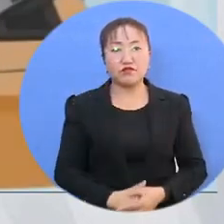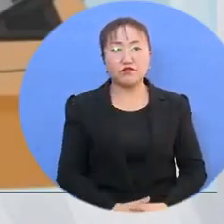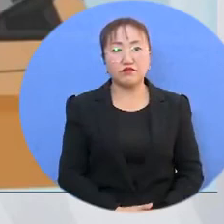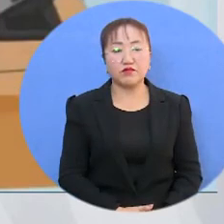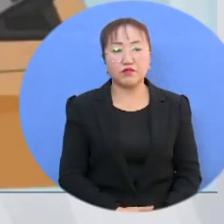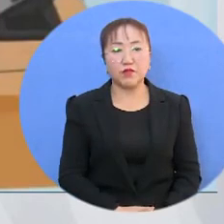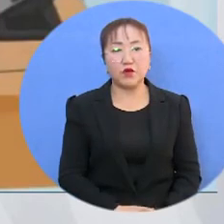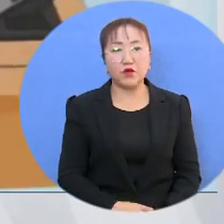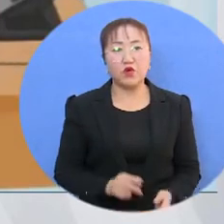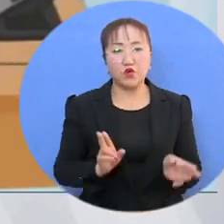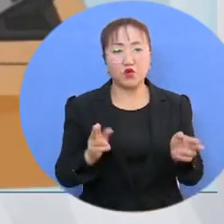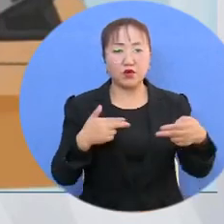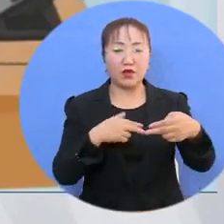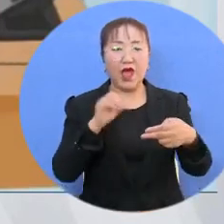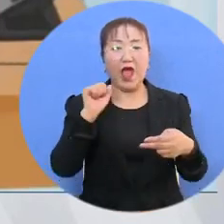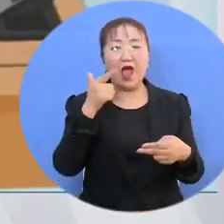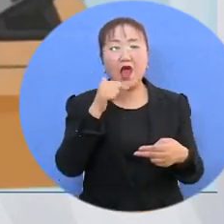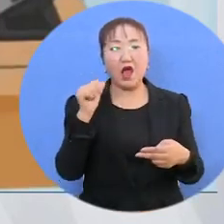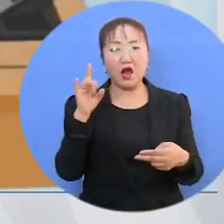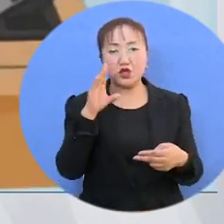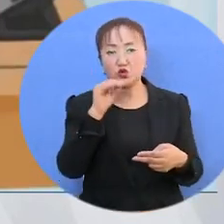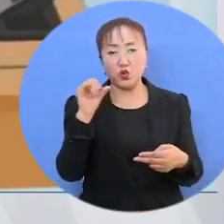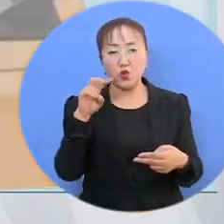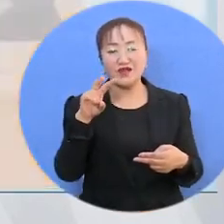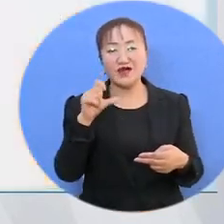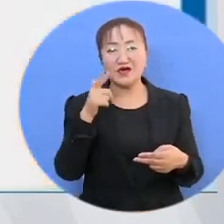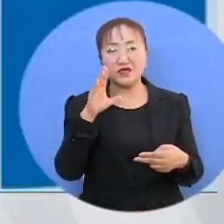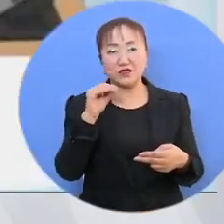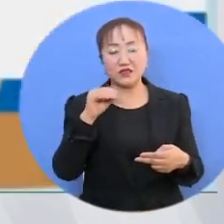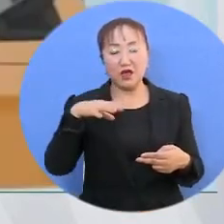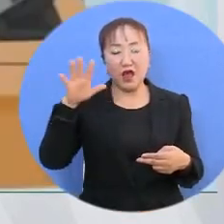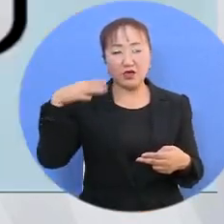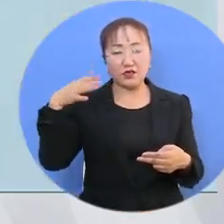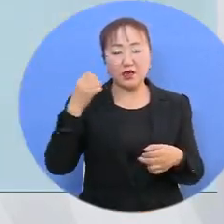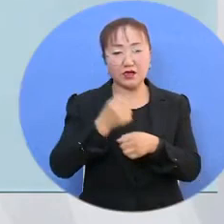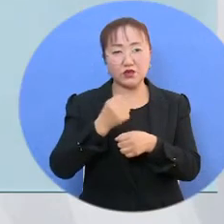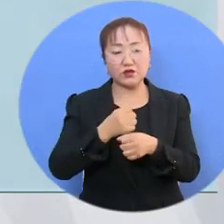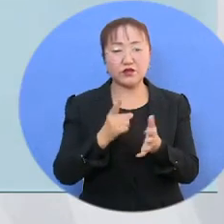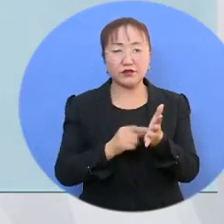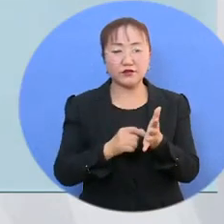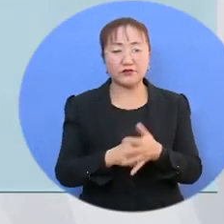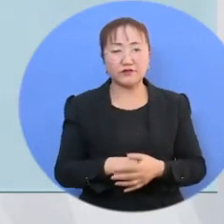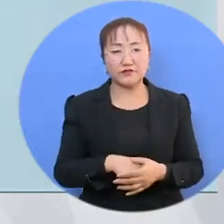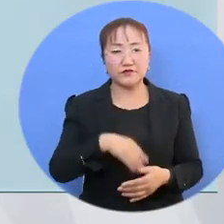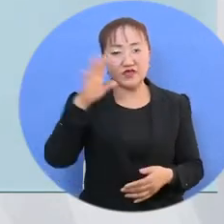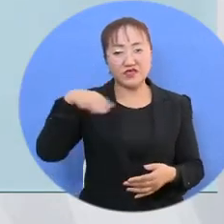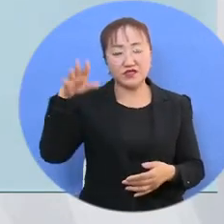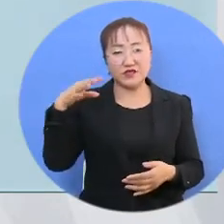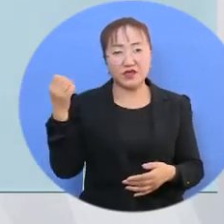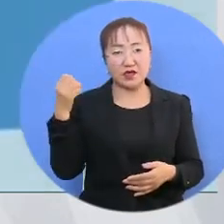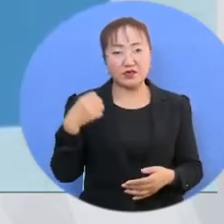өрөөнийхөө агааржуултыг ажиллуулах ёстой. За мөн сэнс вэж болно, сэнс асааж болно. За дахин нэг